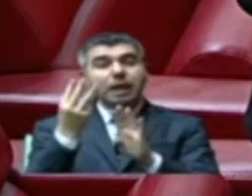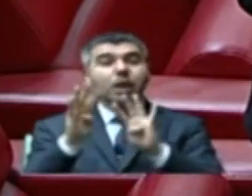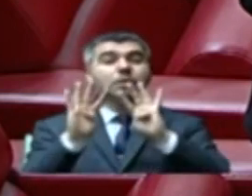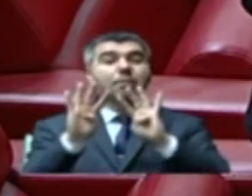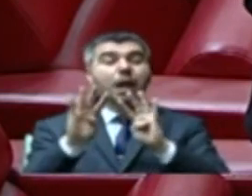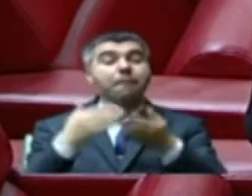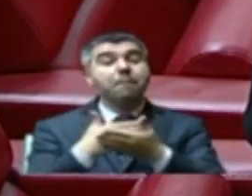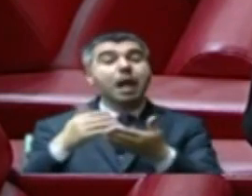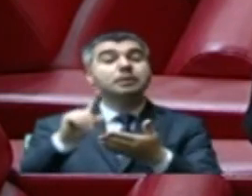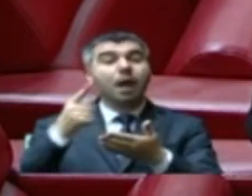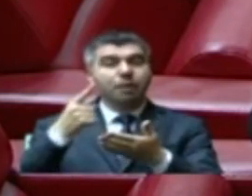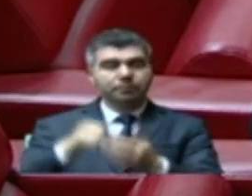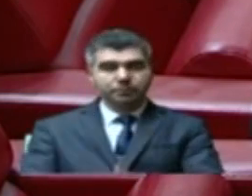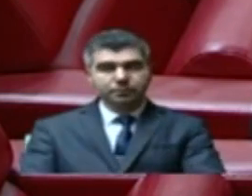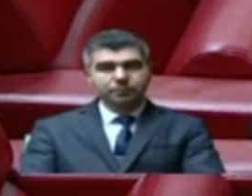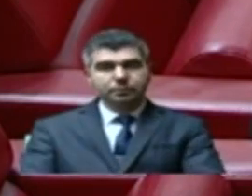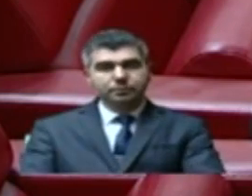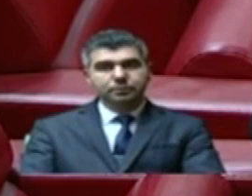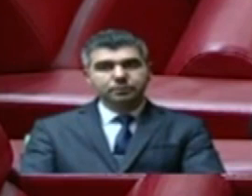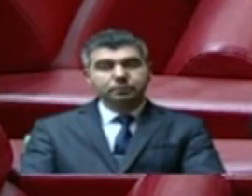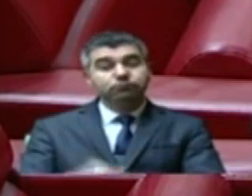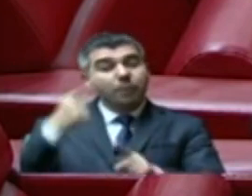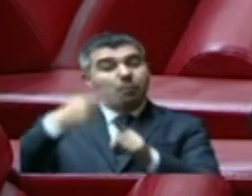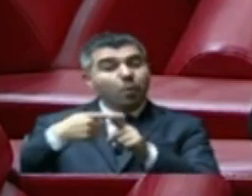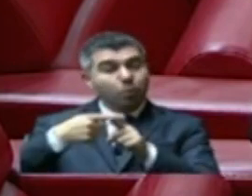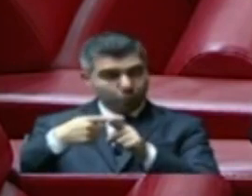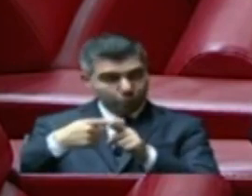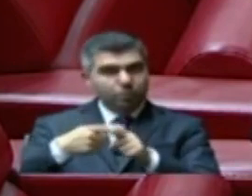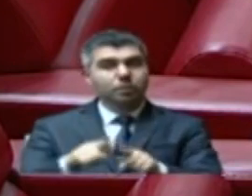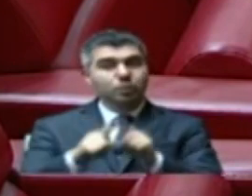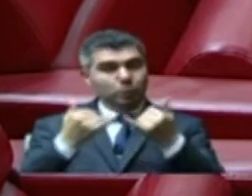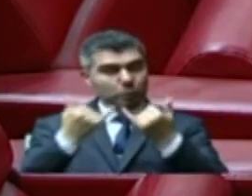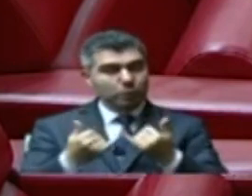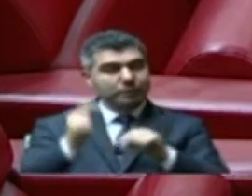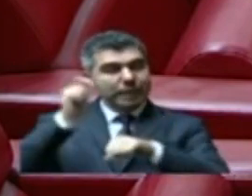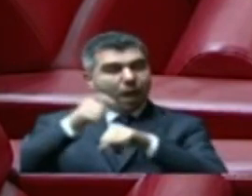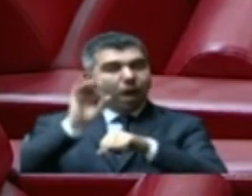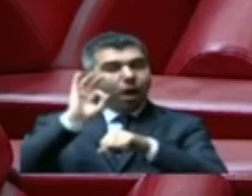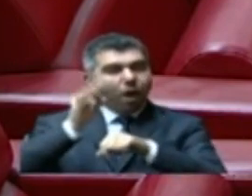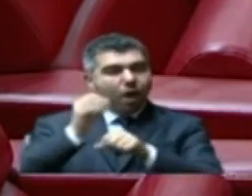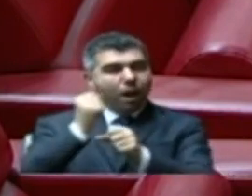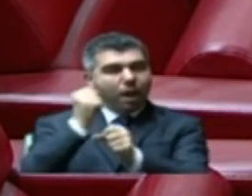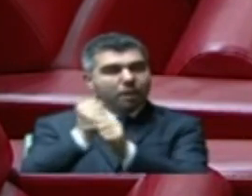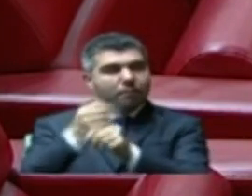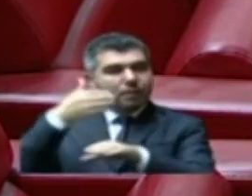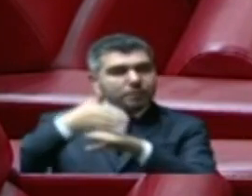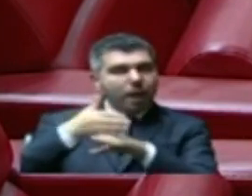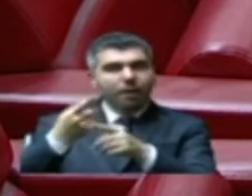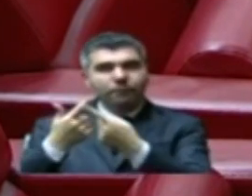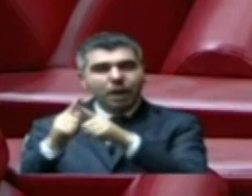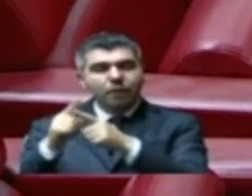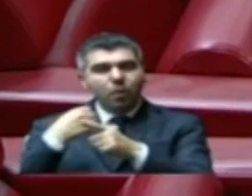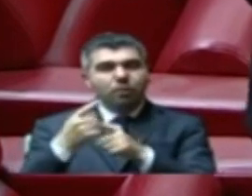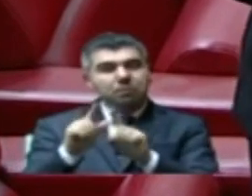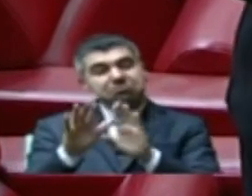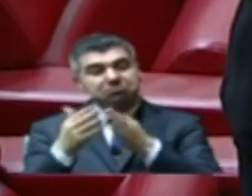ديال الدرهم. أضيف إلى ذلك أنها الصناعة التقليدية اليوم كتساهم في الناتج الداخلي الخام ما بين